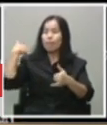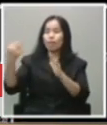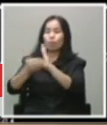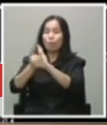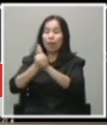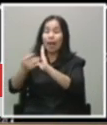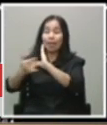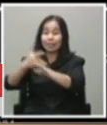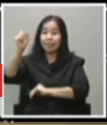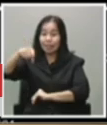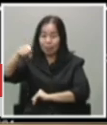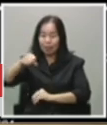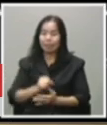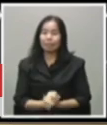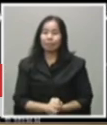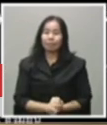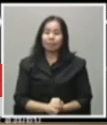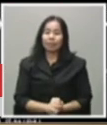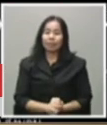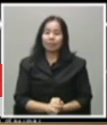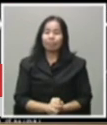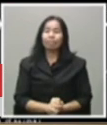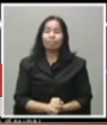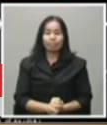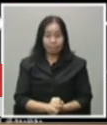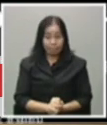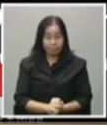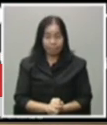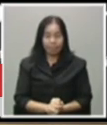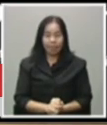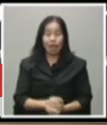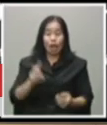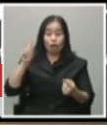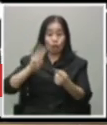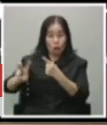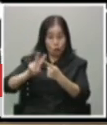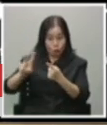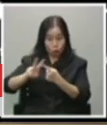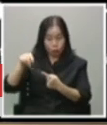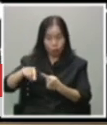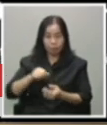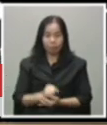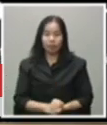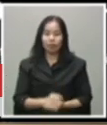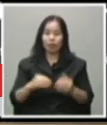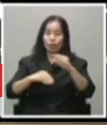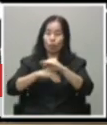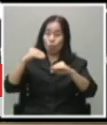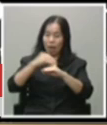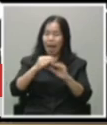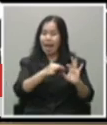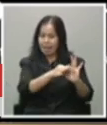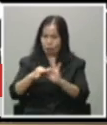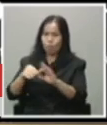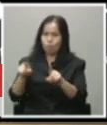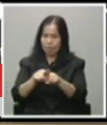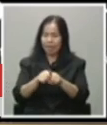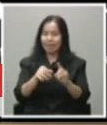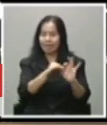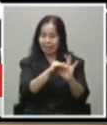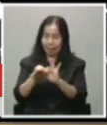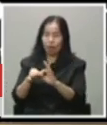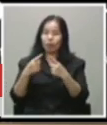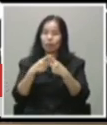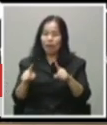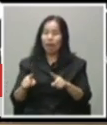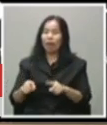งของราคาประมูลท่านประธานครับอันที่2เนี่ยครับโครงการที่เกี่ยวกับค้ำประกันซองกับกำหน